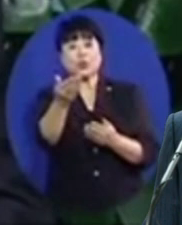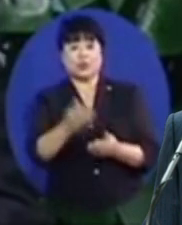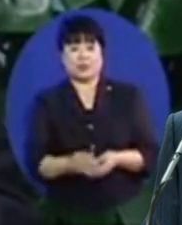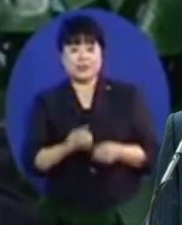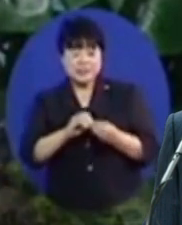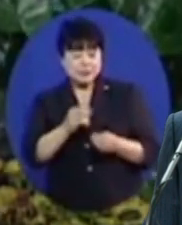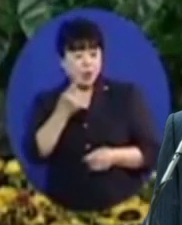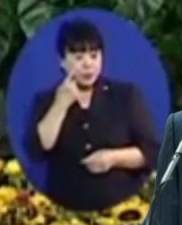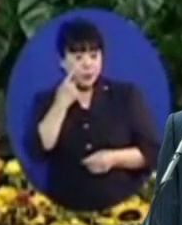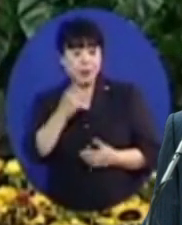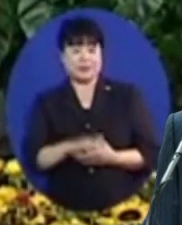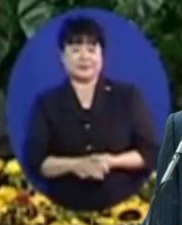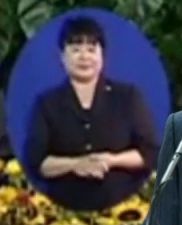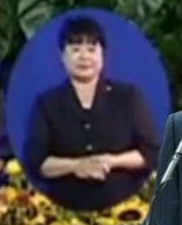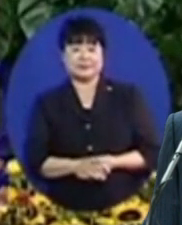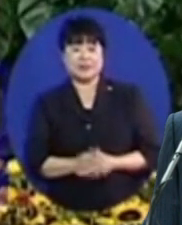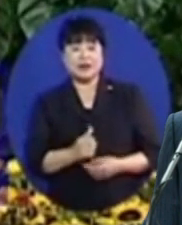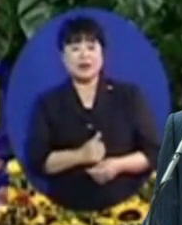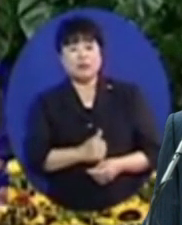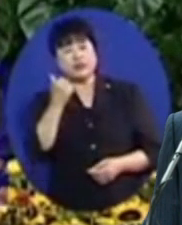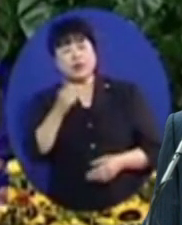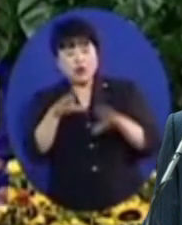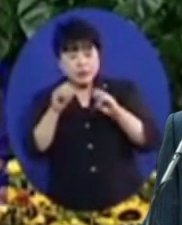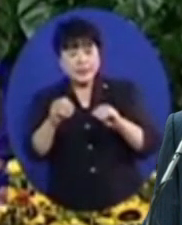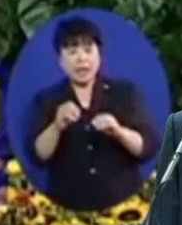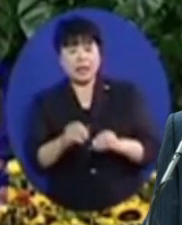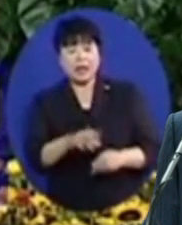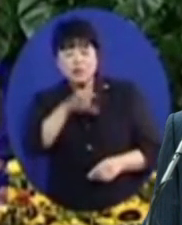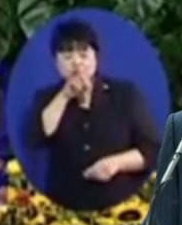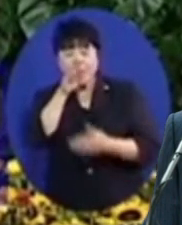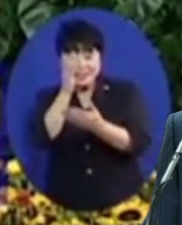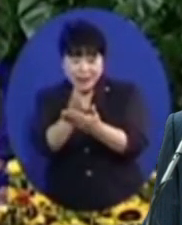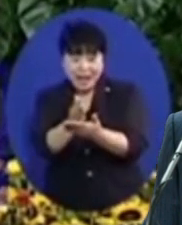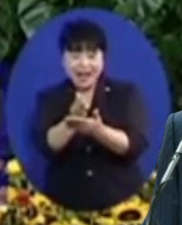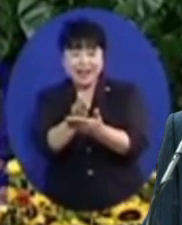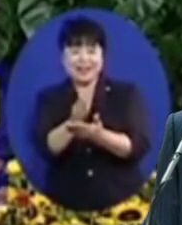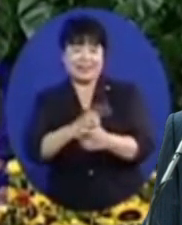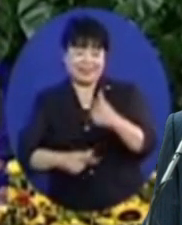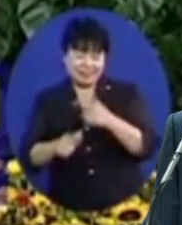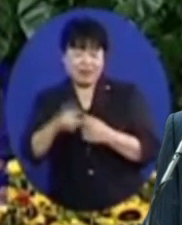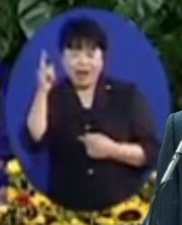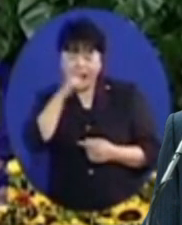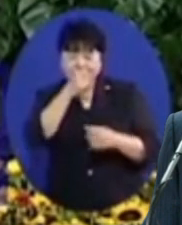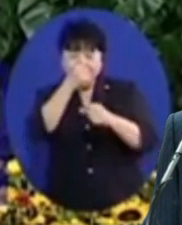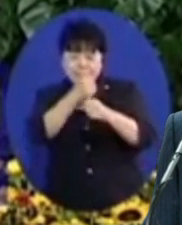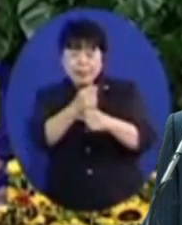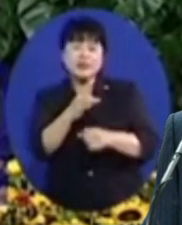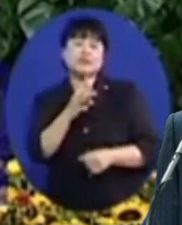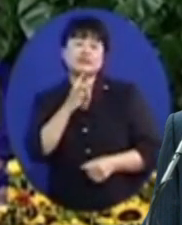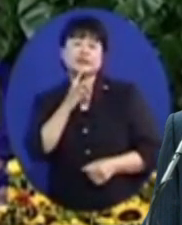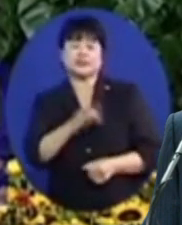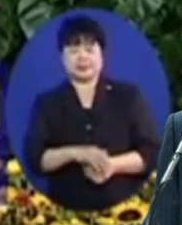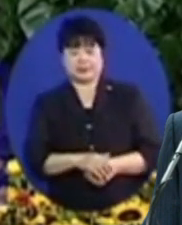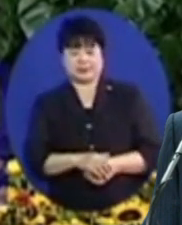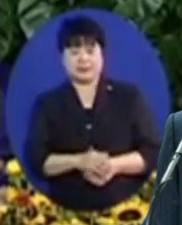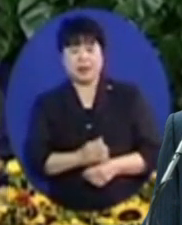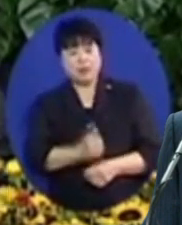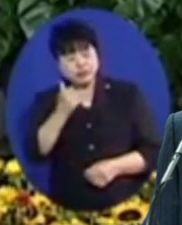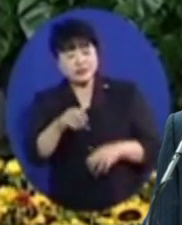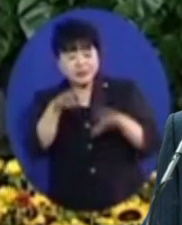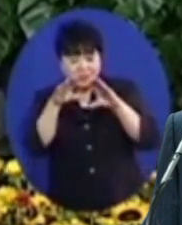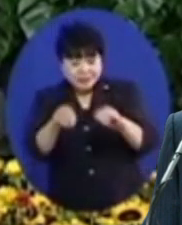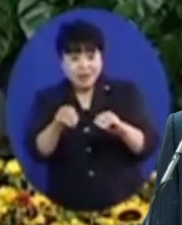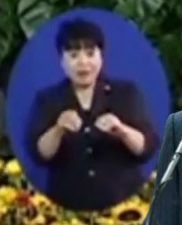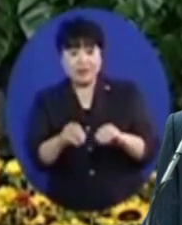시편 37편 8절에 분을 그치고 노를 버리며 불평하지 말라. 오히려 악을 만들 뿐이라. 분을 그치고